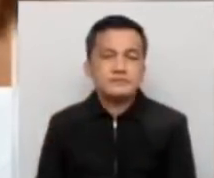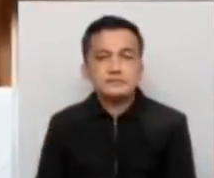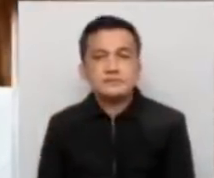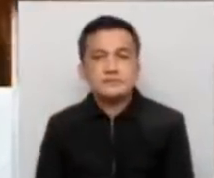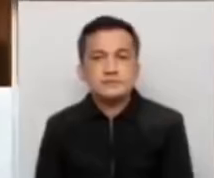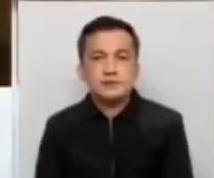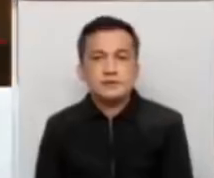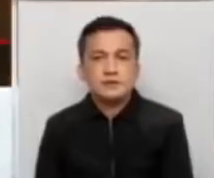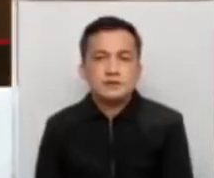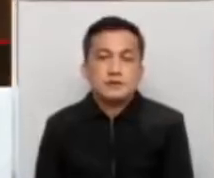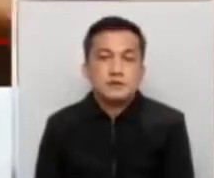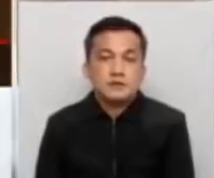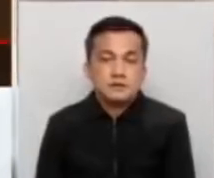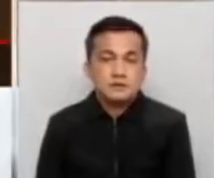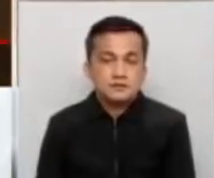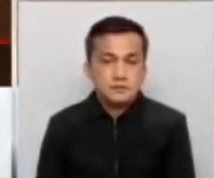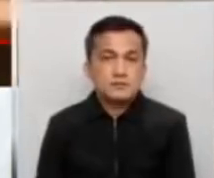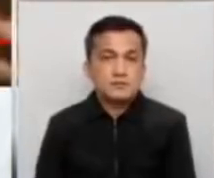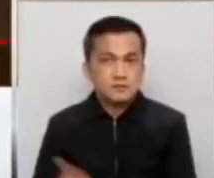So, ako,